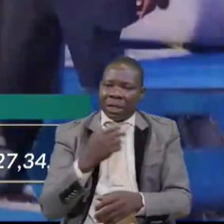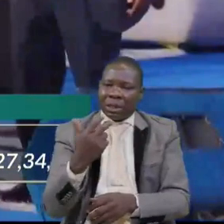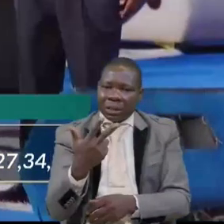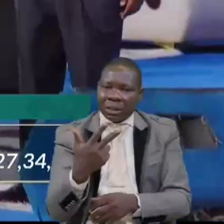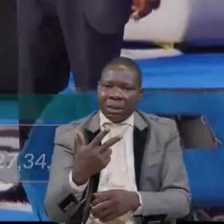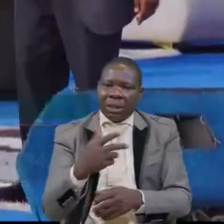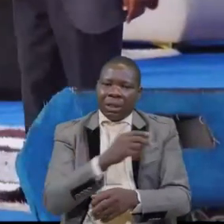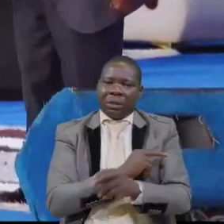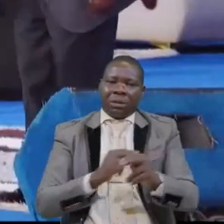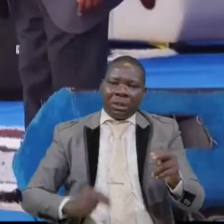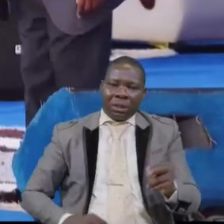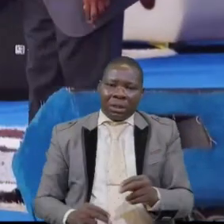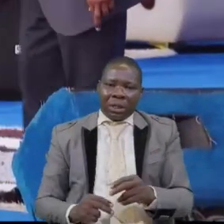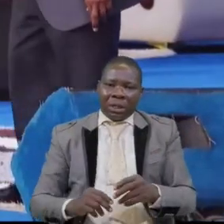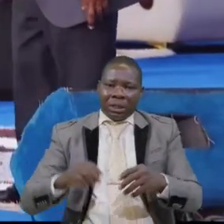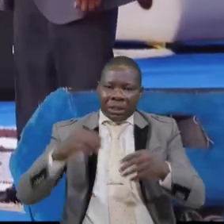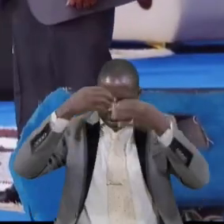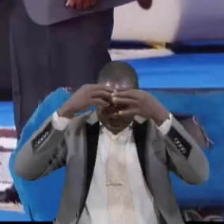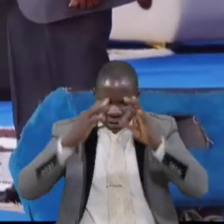était